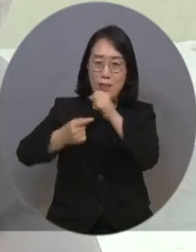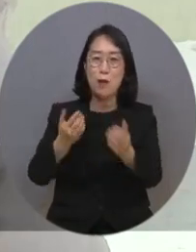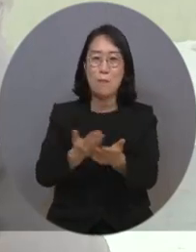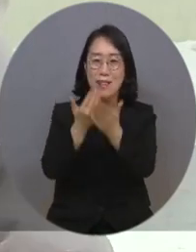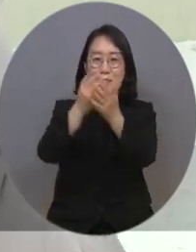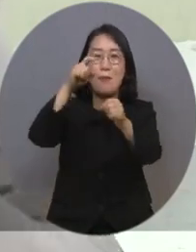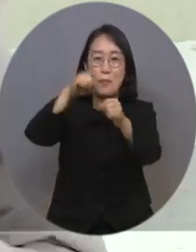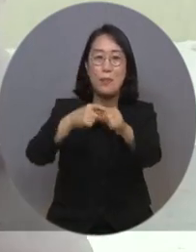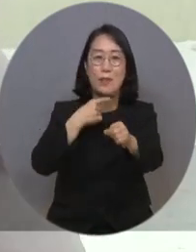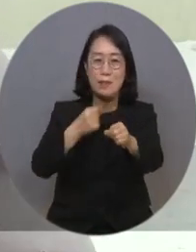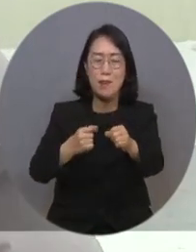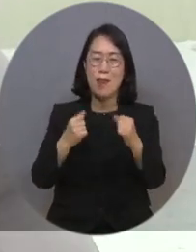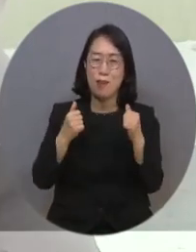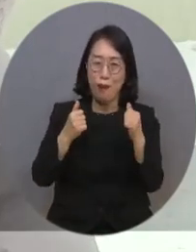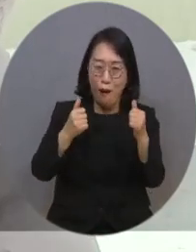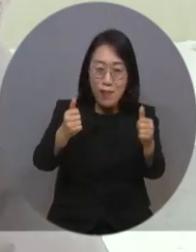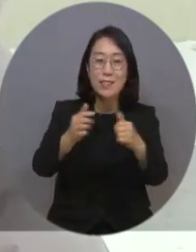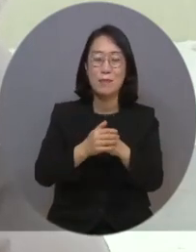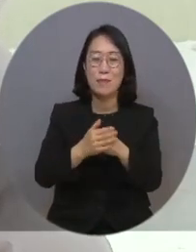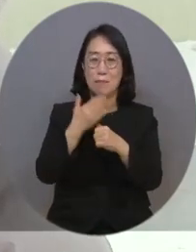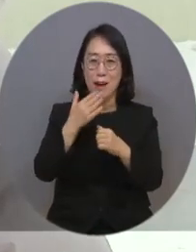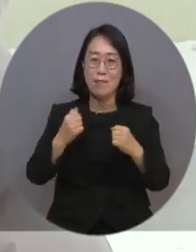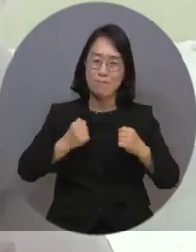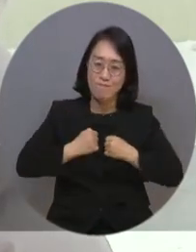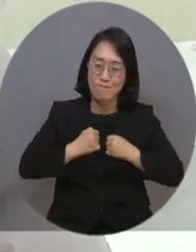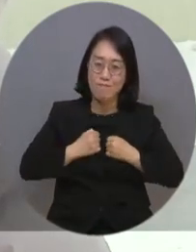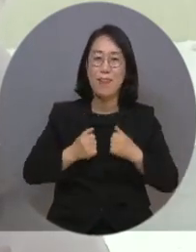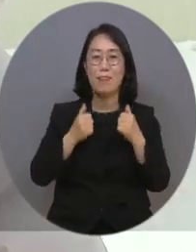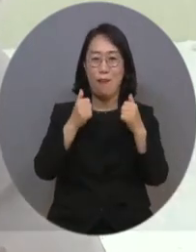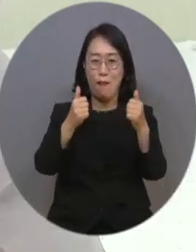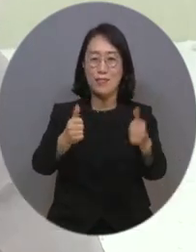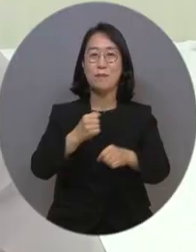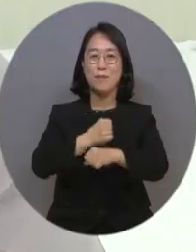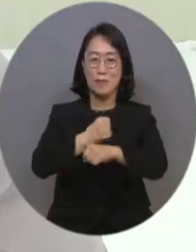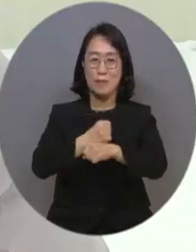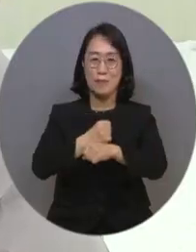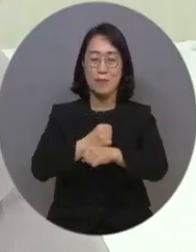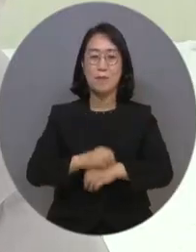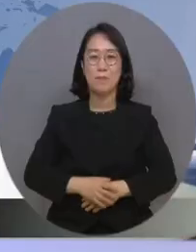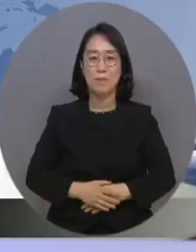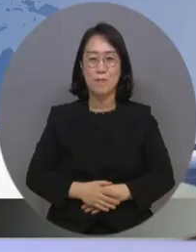목표입니다 열심히 내가 한번 볼 수 있도록 열심히